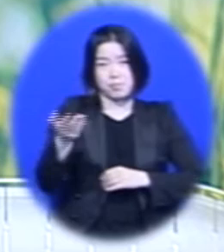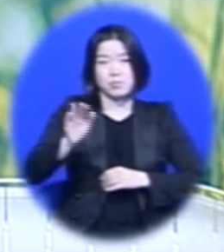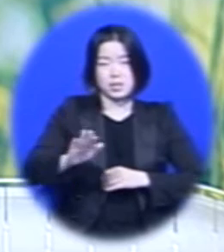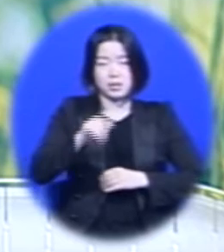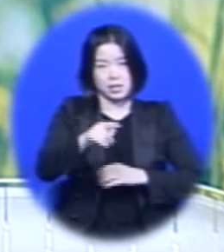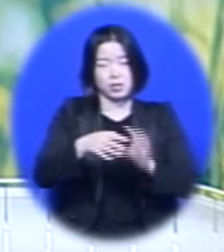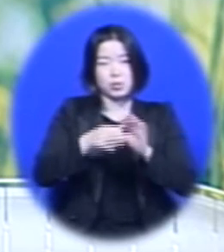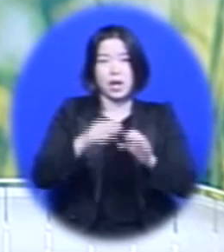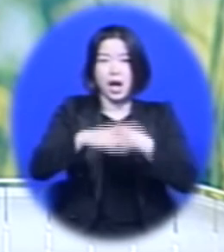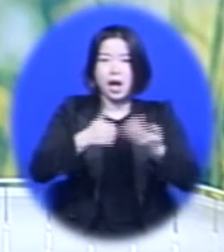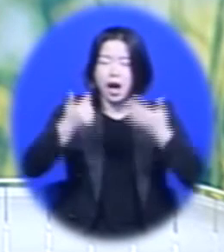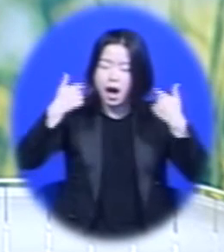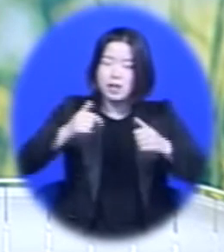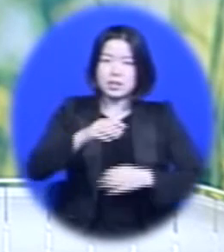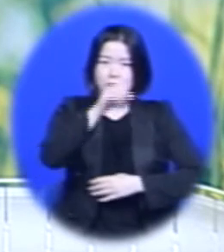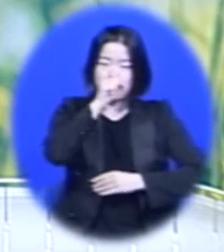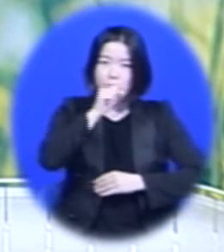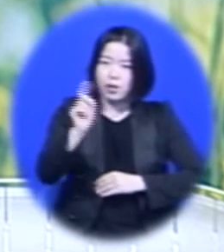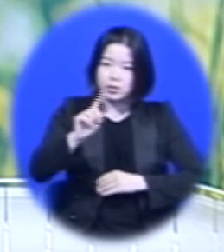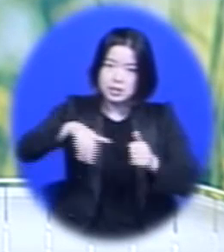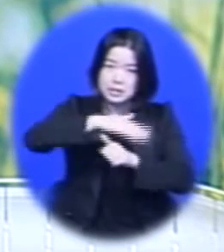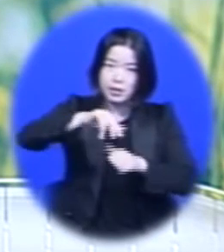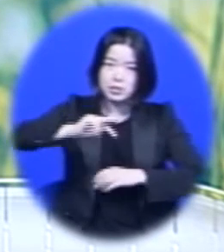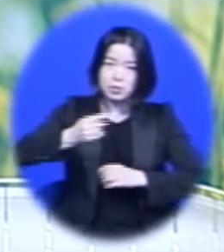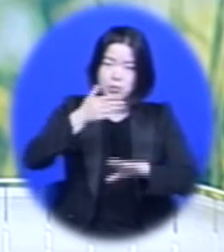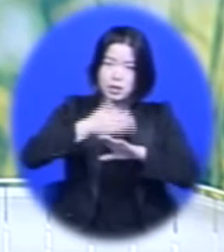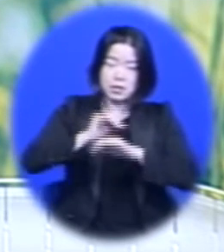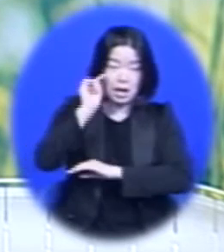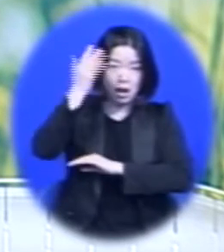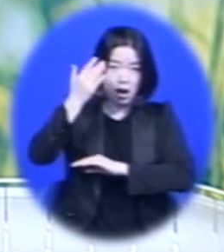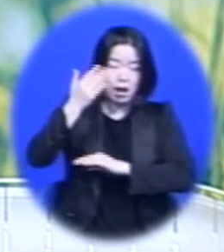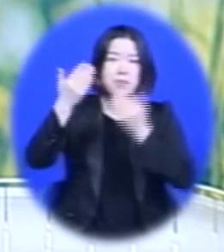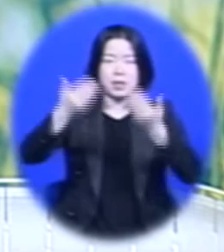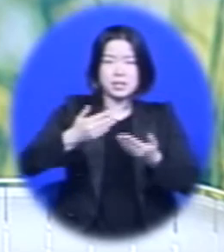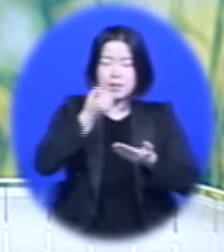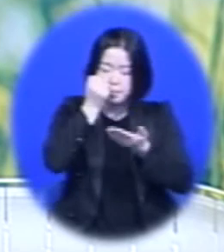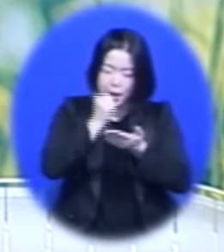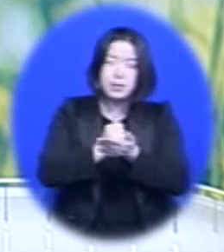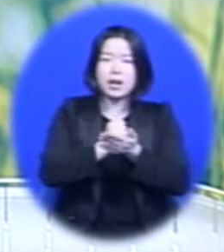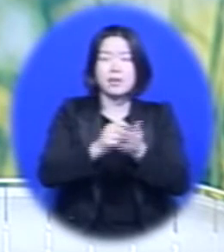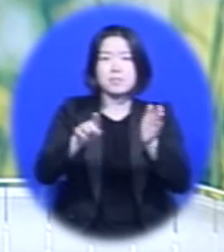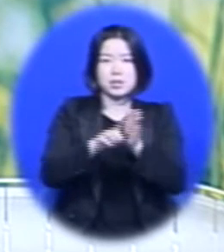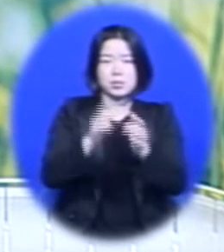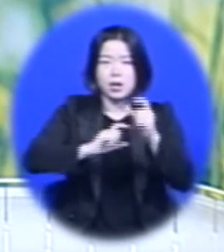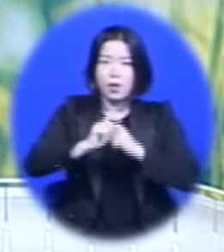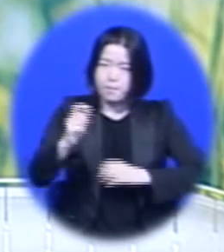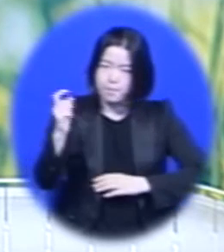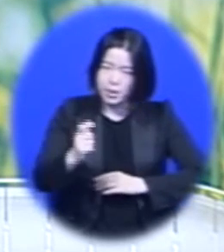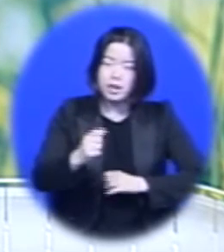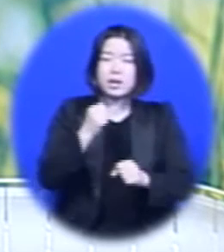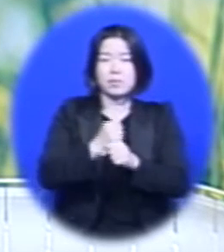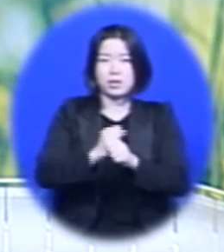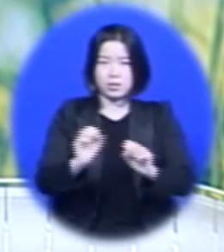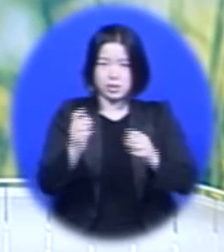주님은 항상 선하시며 어떤 상황에서도 감사와 영광을 받으시기 합당하신 분이심을 믿는 믿음을 더욱 견고케 하심을